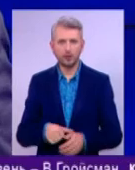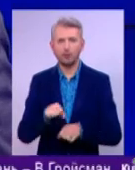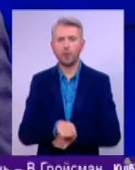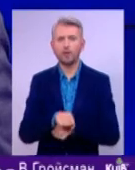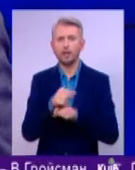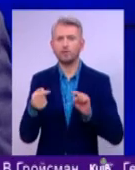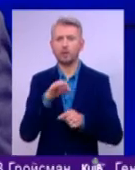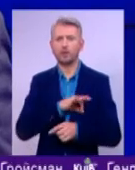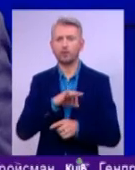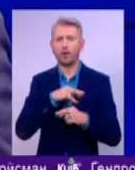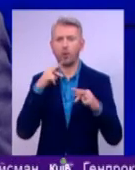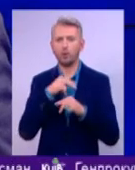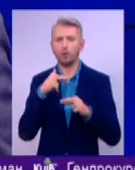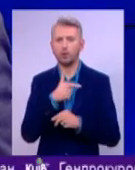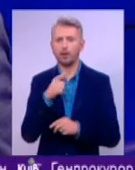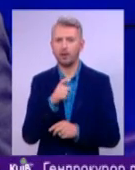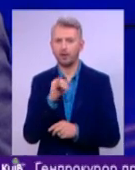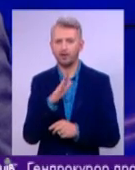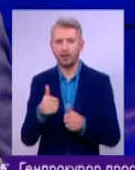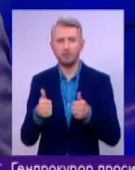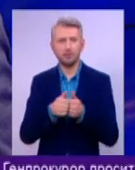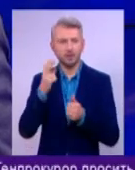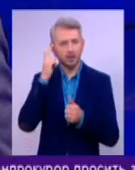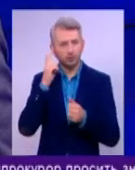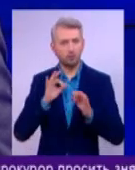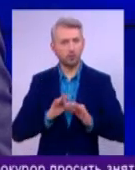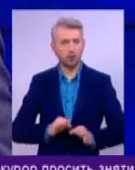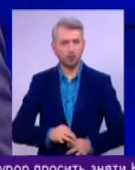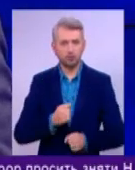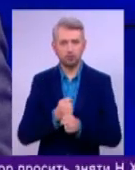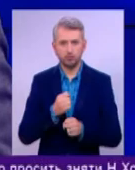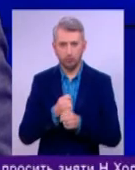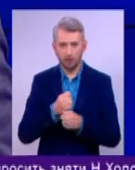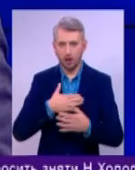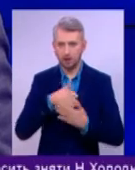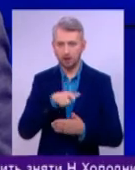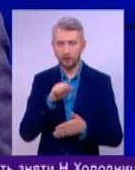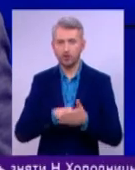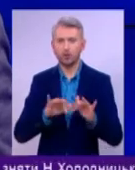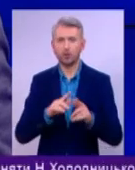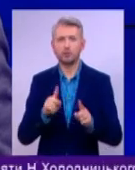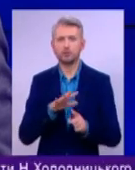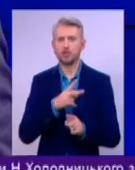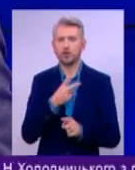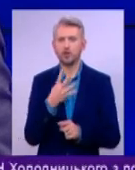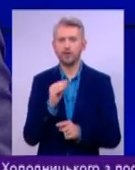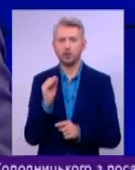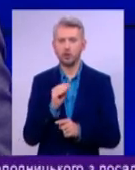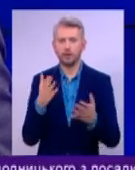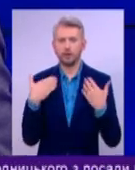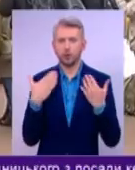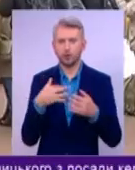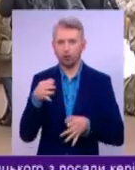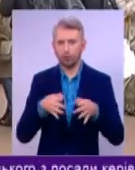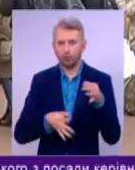Протест проти застосування отруйних газів під столичною прокуратурою влаштували активісти через події, які сталися 24 жовтня у Святошинському